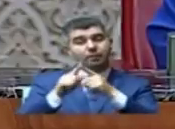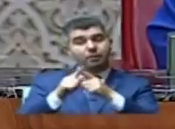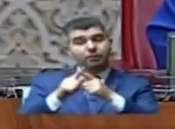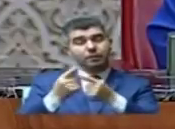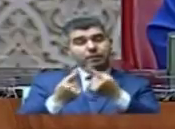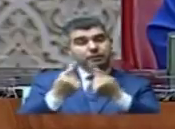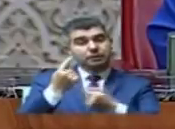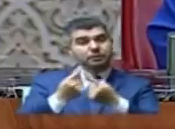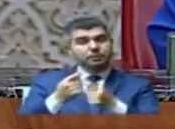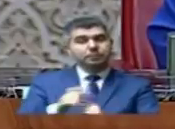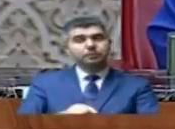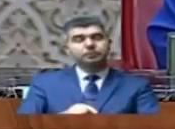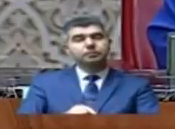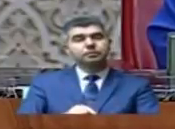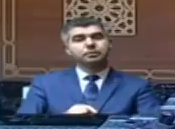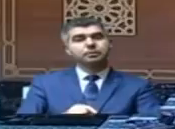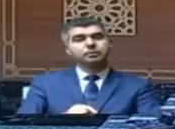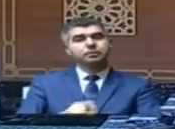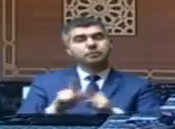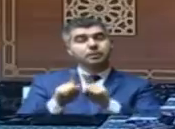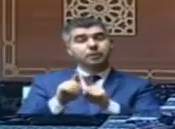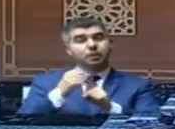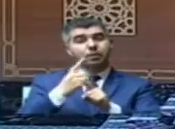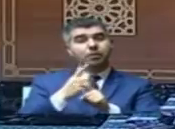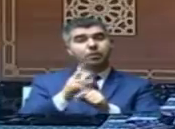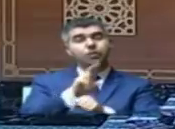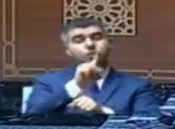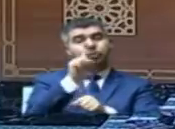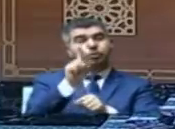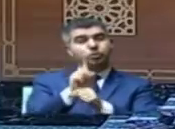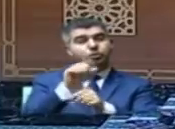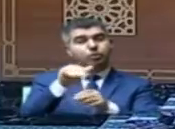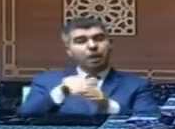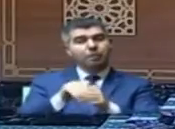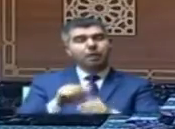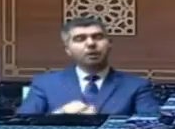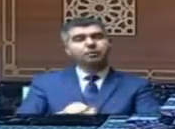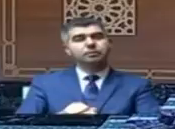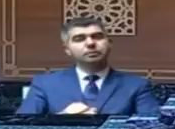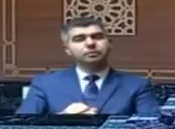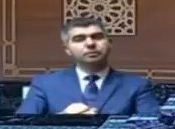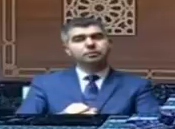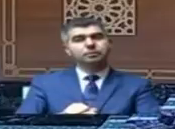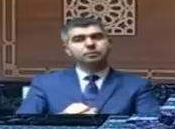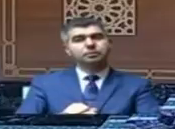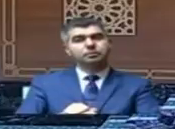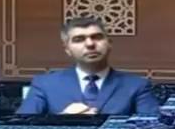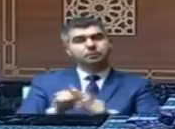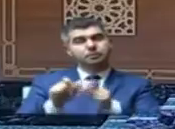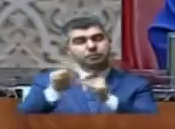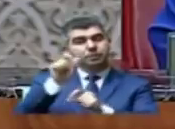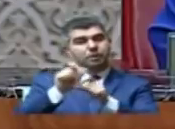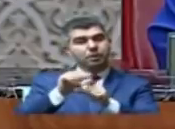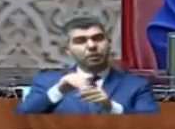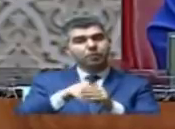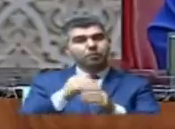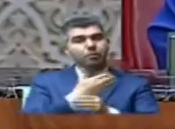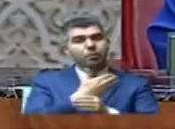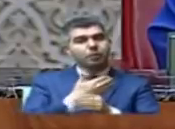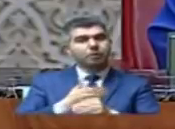المزرية التي يعيشها قطاع الجماعات الترابية. كلمة لأحد السادة المستشارين من